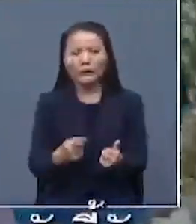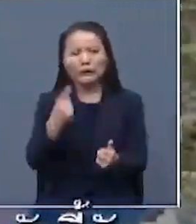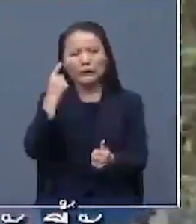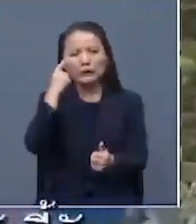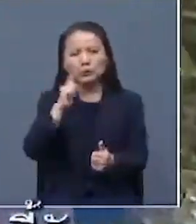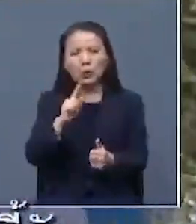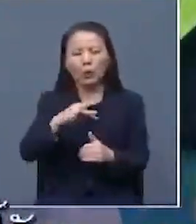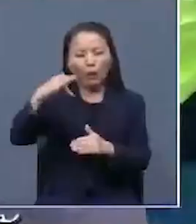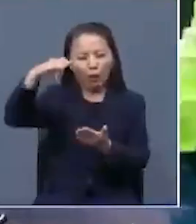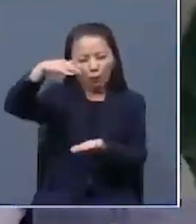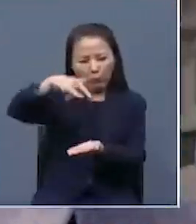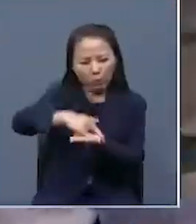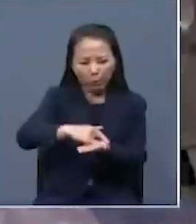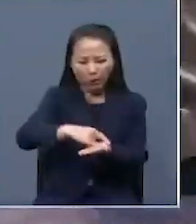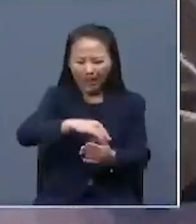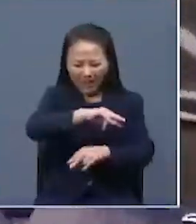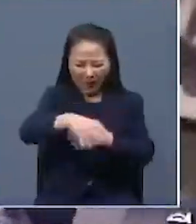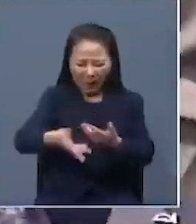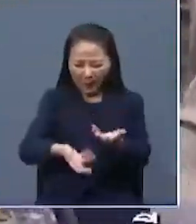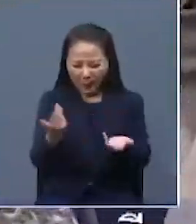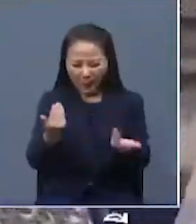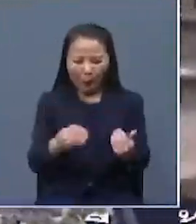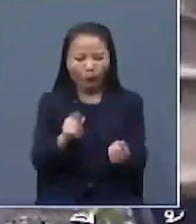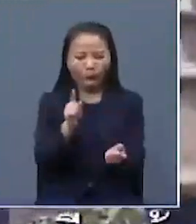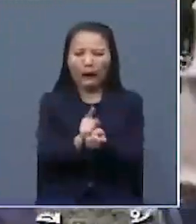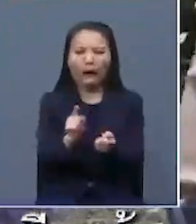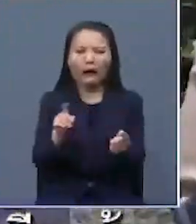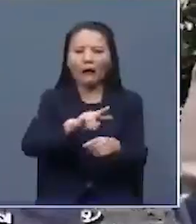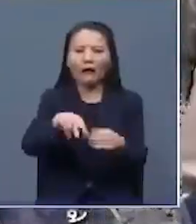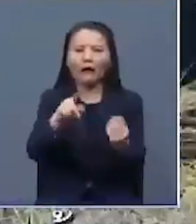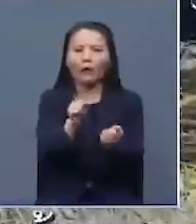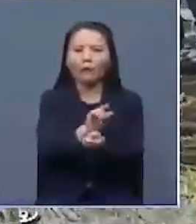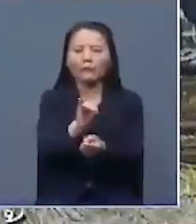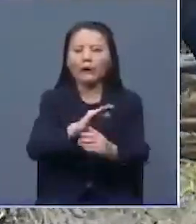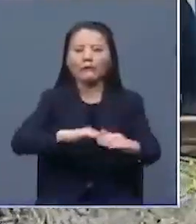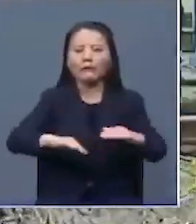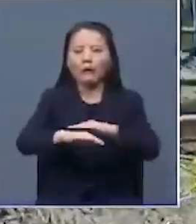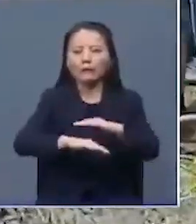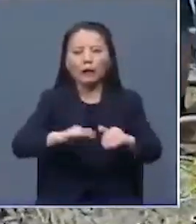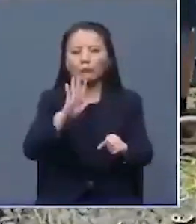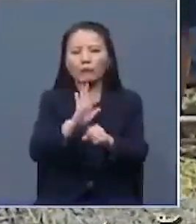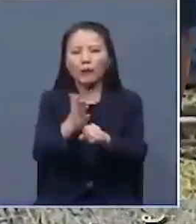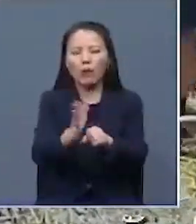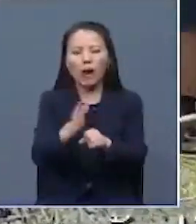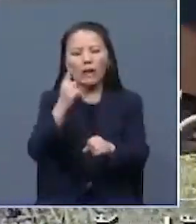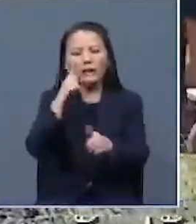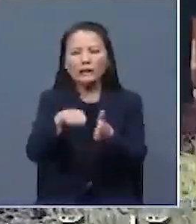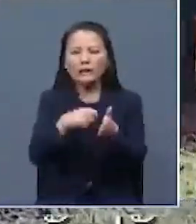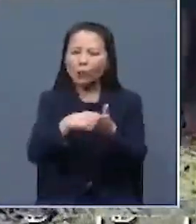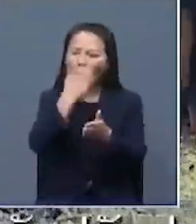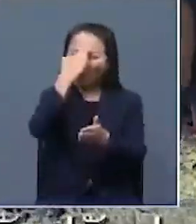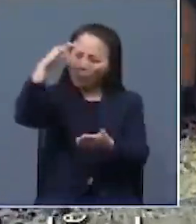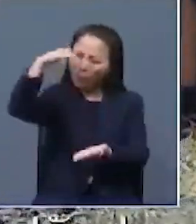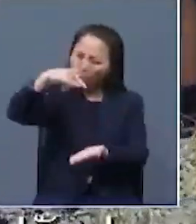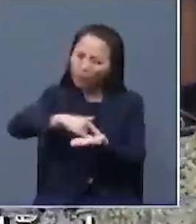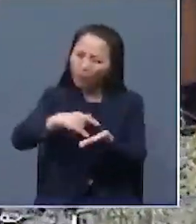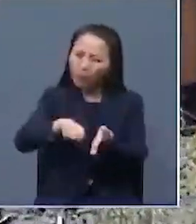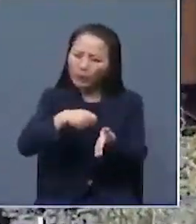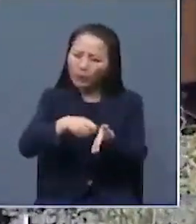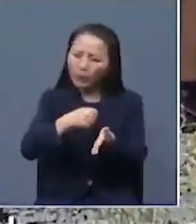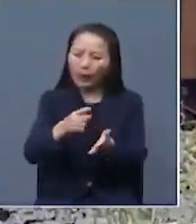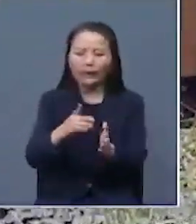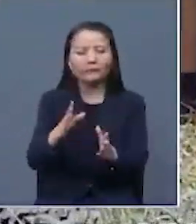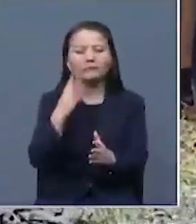กอบกู้ชิ้นส่วนเครื่องบินได้ครบจึงไม่มีหลักฐานที่เพียงพอนะครับที่จะสามารถสันนิษฐานในเบื้องต้นได้